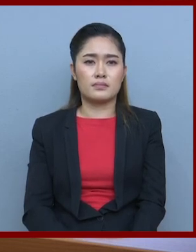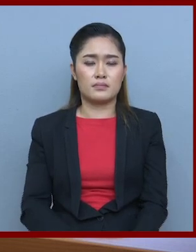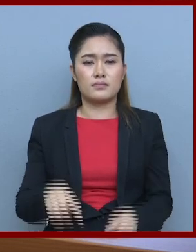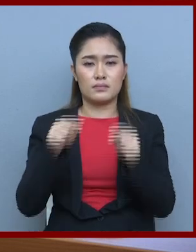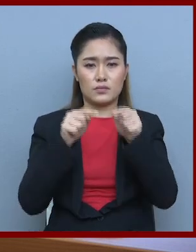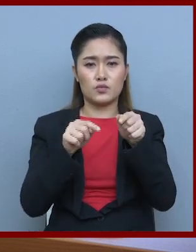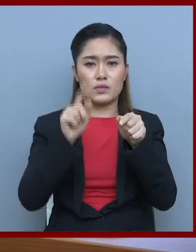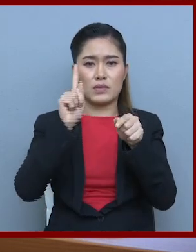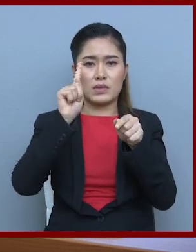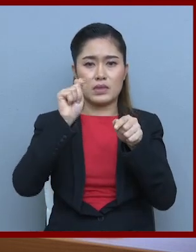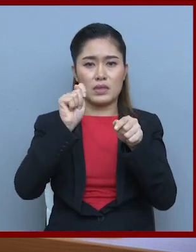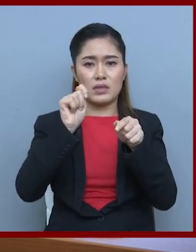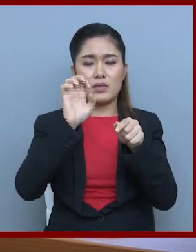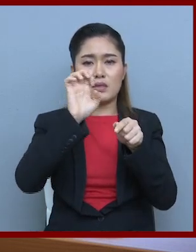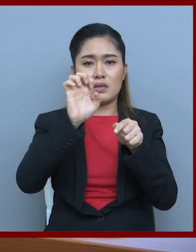text